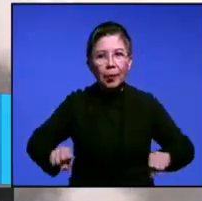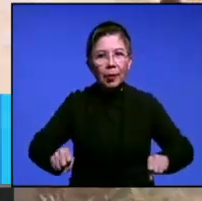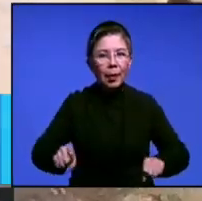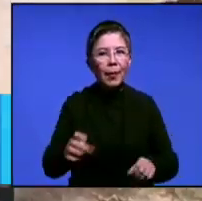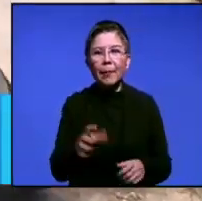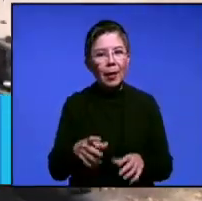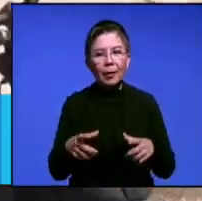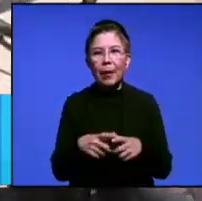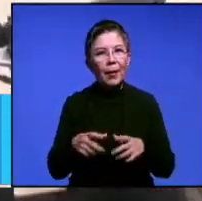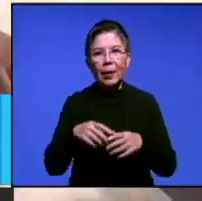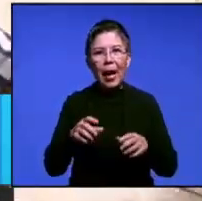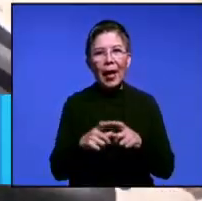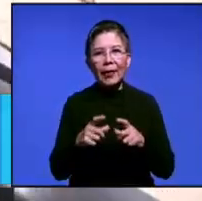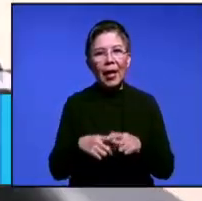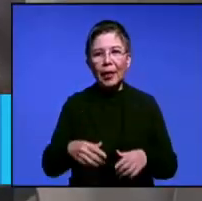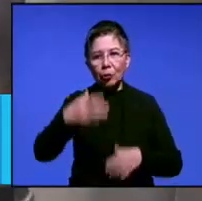tanpa kelengkapan berkendara.